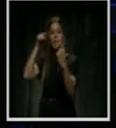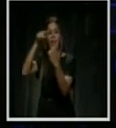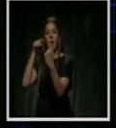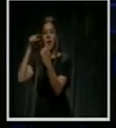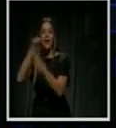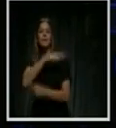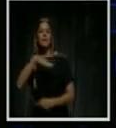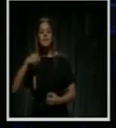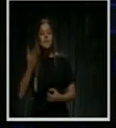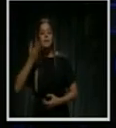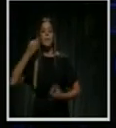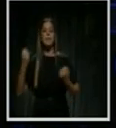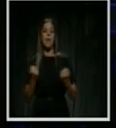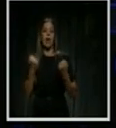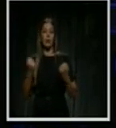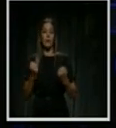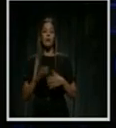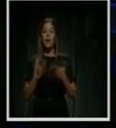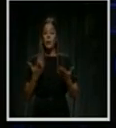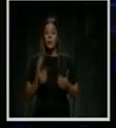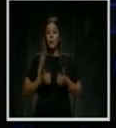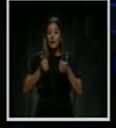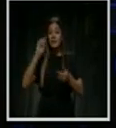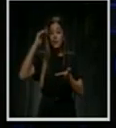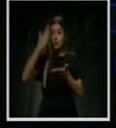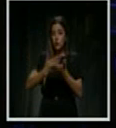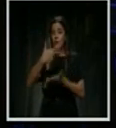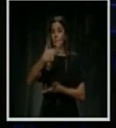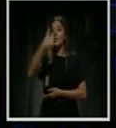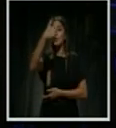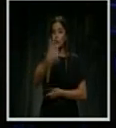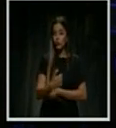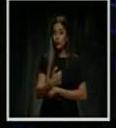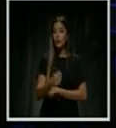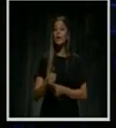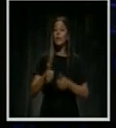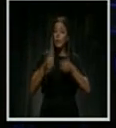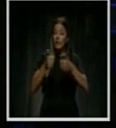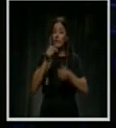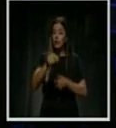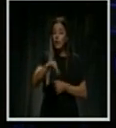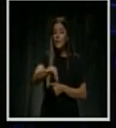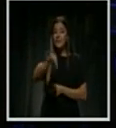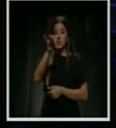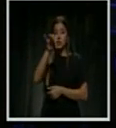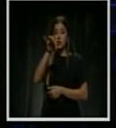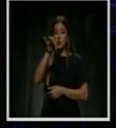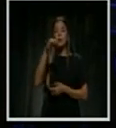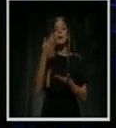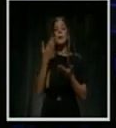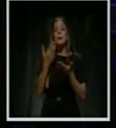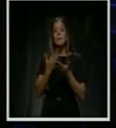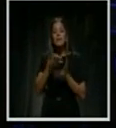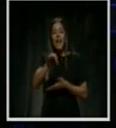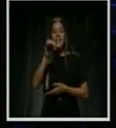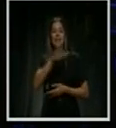U għalhekk il-deċiżjoni ta' 8 ta' Ġunju hija waħda fejn is-saħħa tal-għażla tal-poplu Għawċi